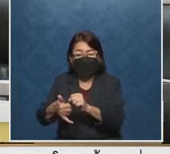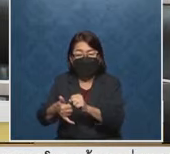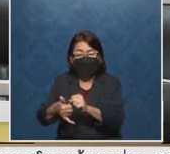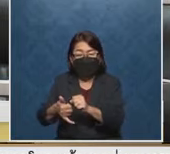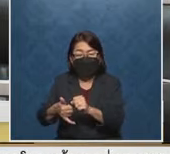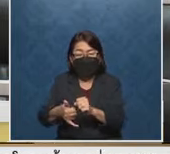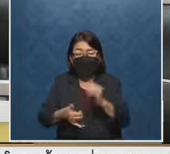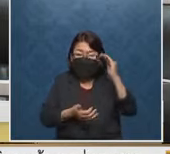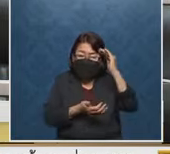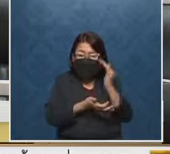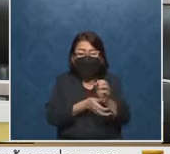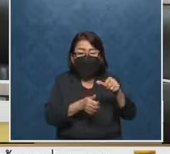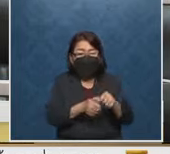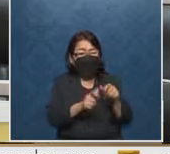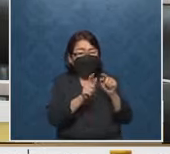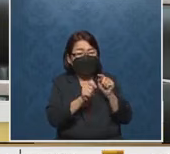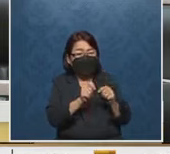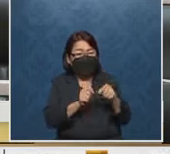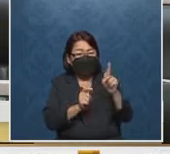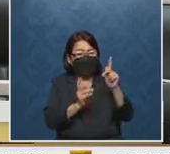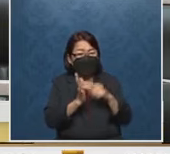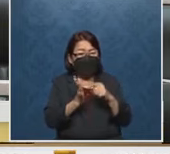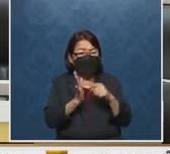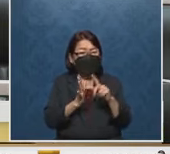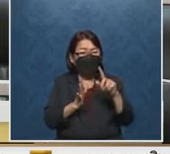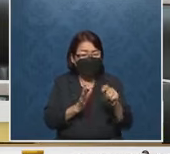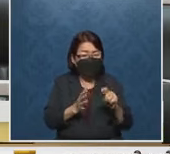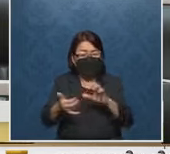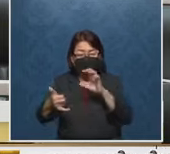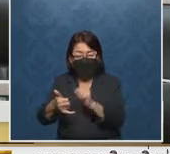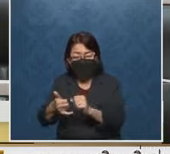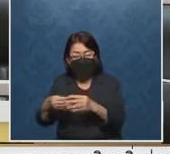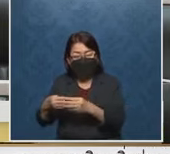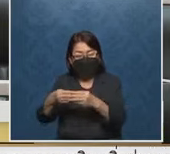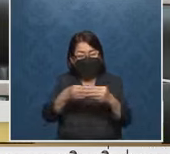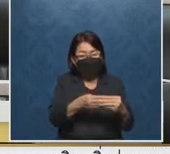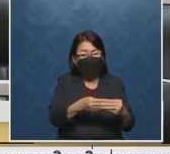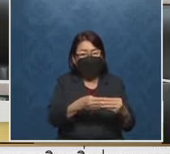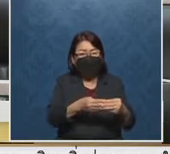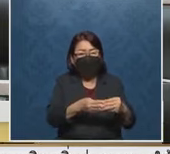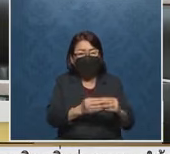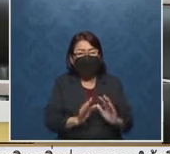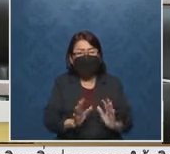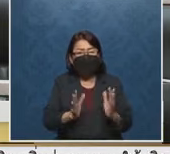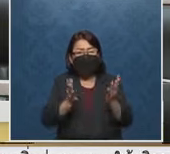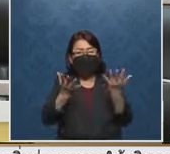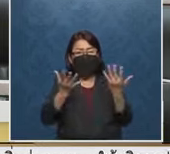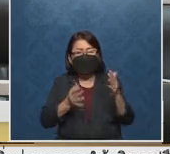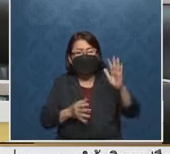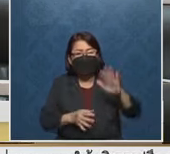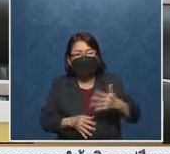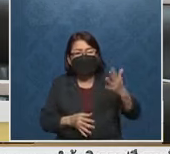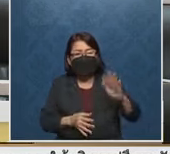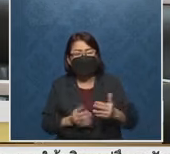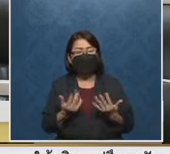ภ.ตำบลปะแตนำไปสอบสวนในพื้นที่แล้วก็จนกระทั่งเดี๋ยวนี้ก็ยังไม่ปรากฏว่าได้กลับมา